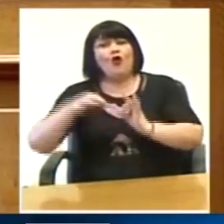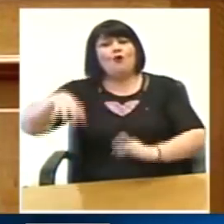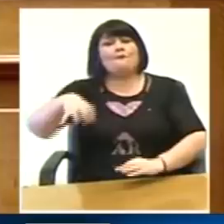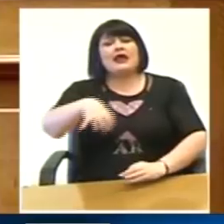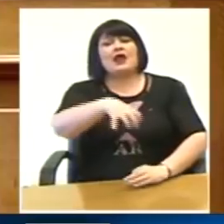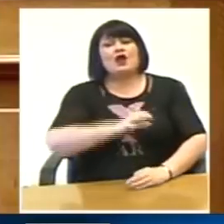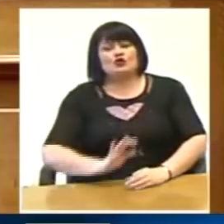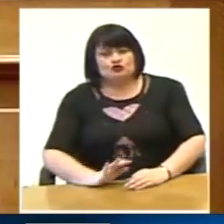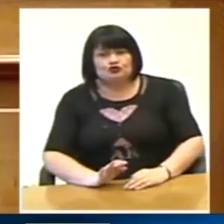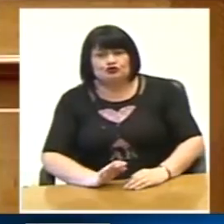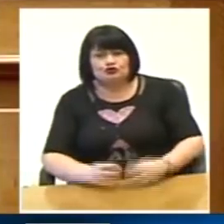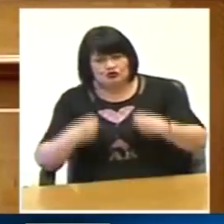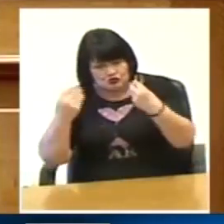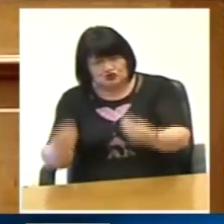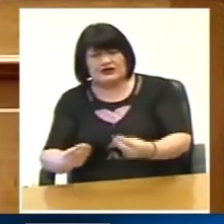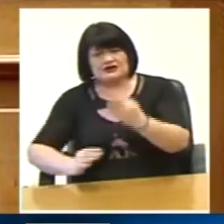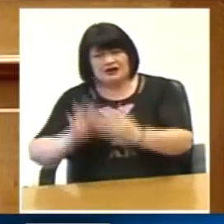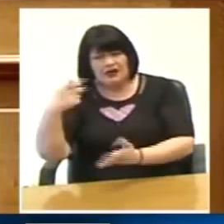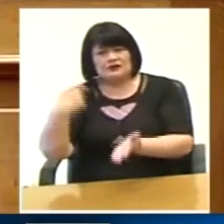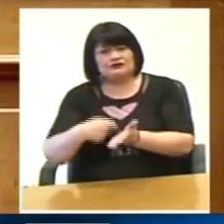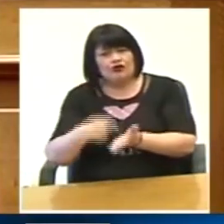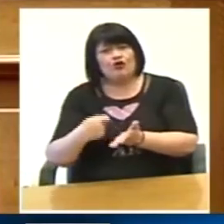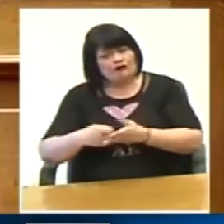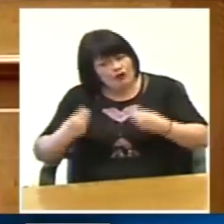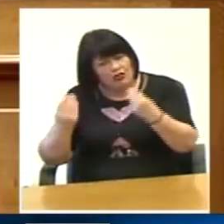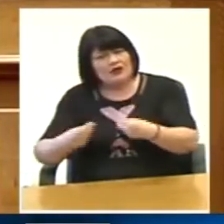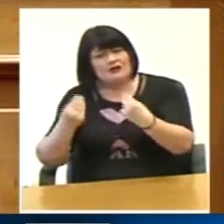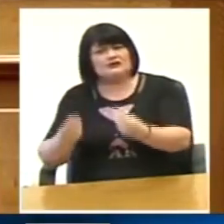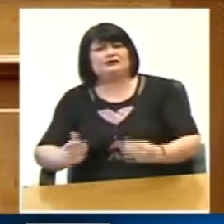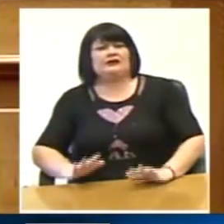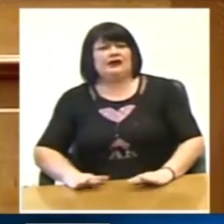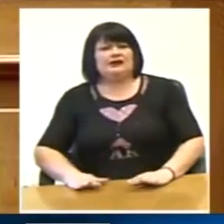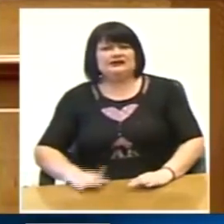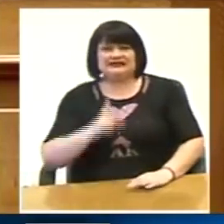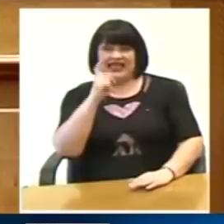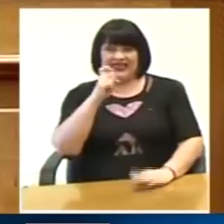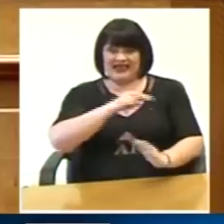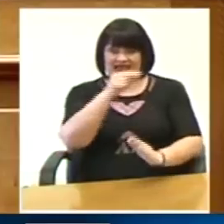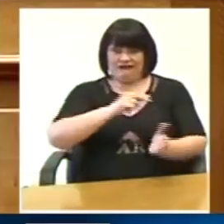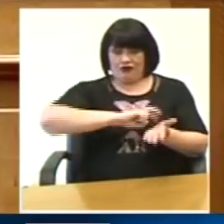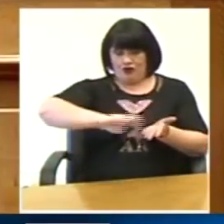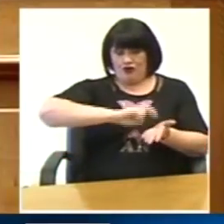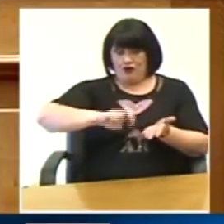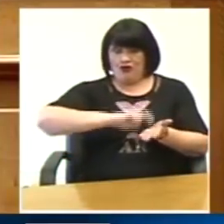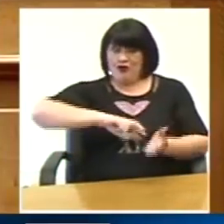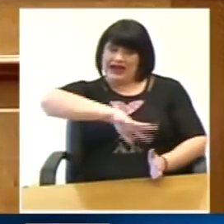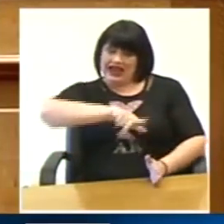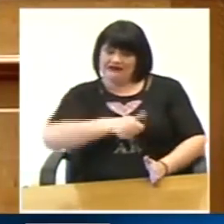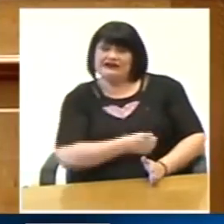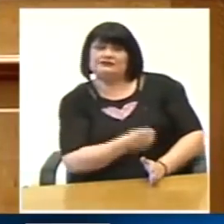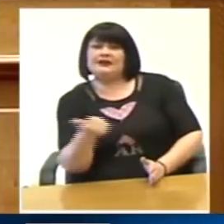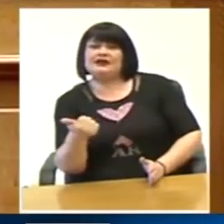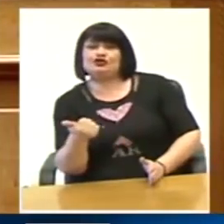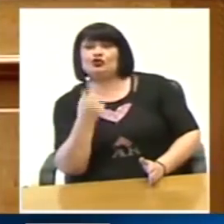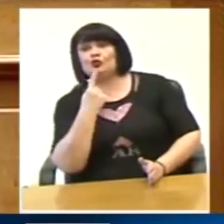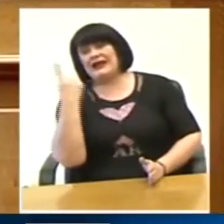τα οποία τους δίνετε, φορολογικά και αναπτυξιακά. Γιατί από τα 10 ευρώ που κλέβεται από τον εργαζόμενο και το λαό, του επιστρέφεται